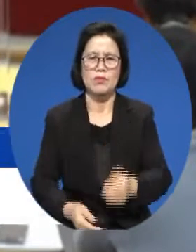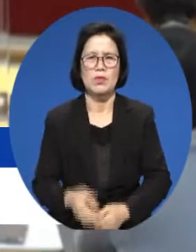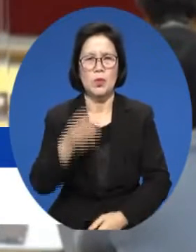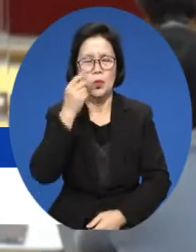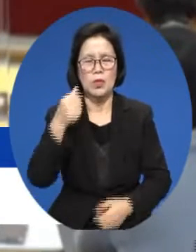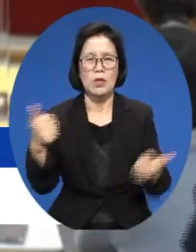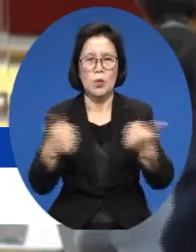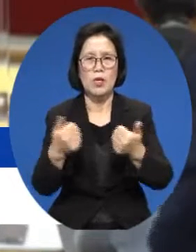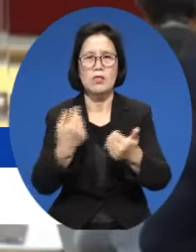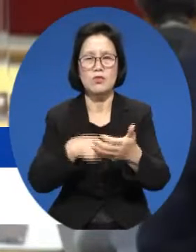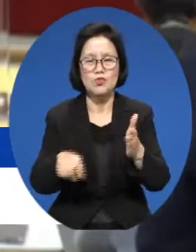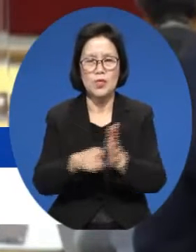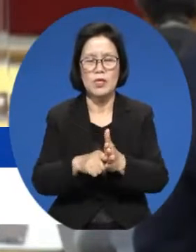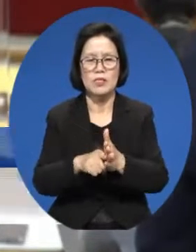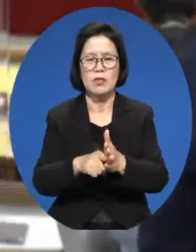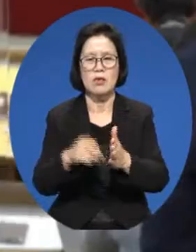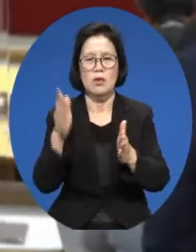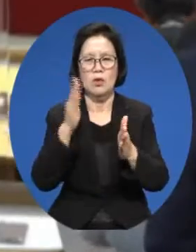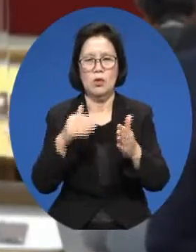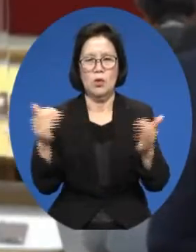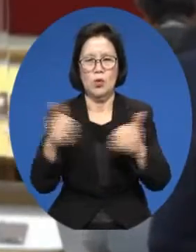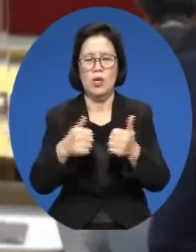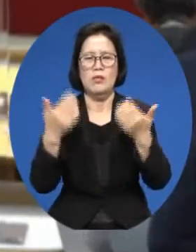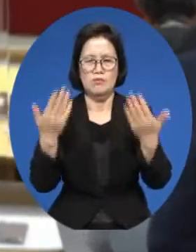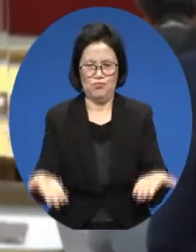회를 위해서 정해져 선포합니다